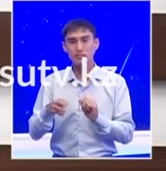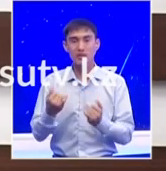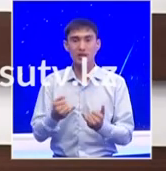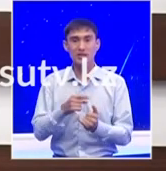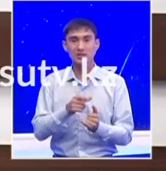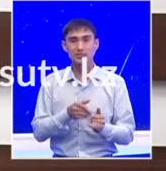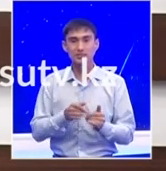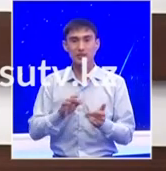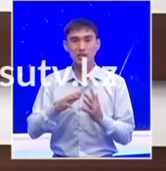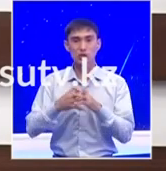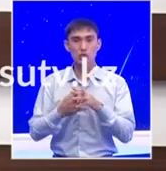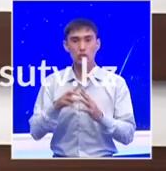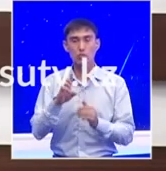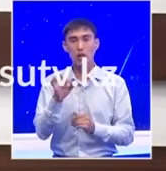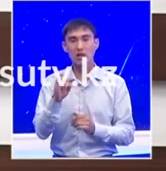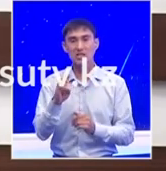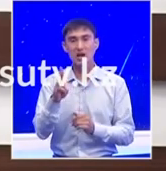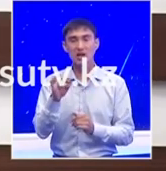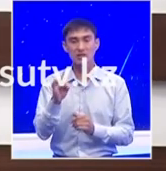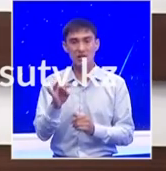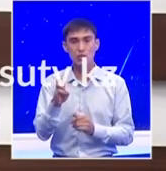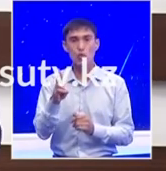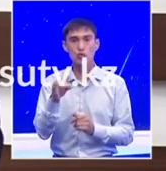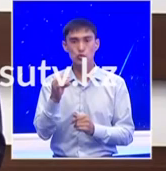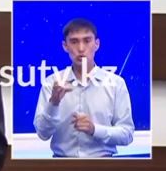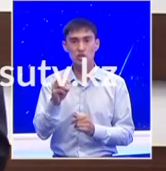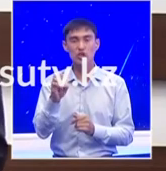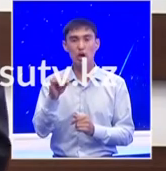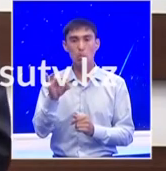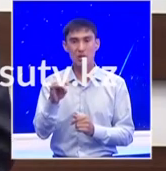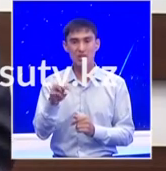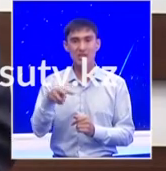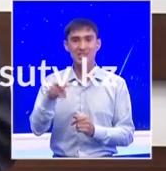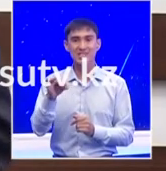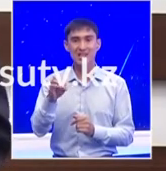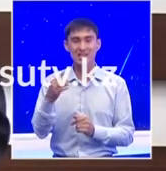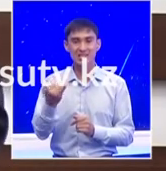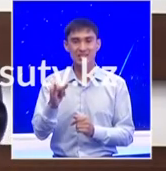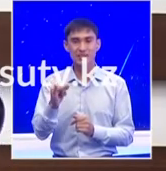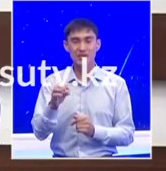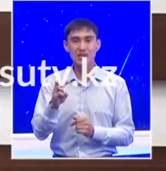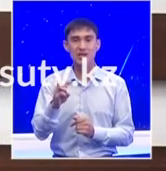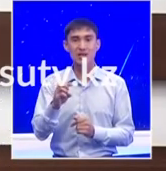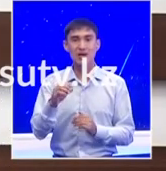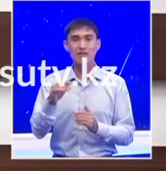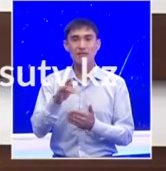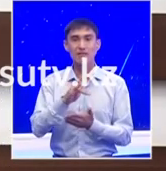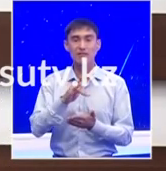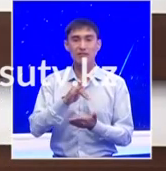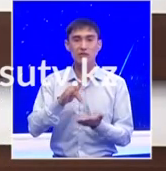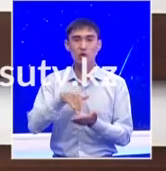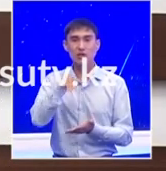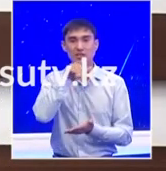в населенных пунктах Балхашского, Каратальского, Коксуйского, Жамбыльского, Ескелдинского районов и в городах Текеле. Подключение